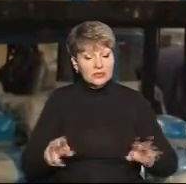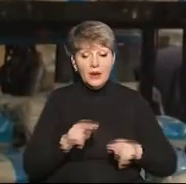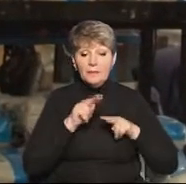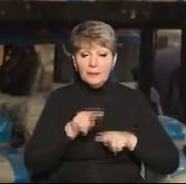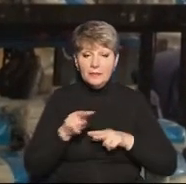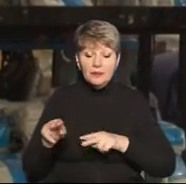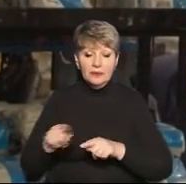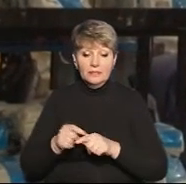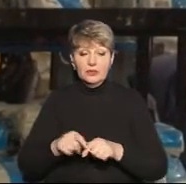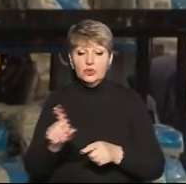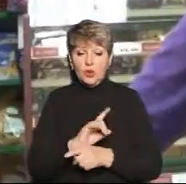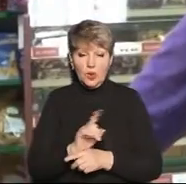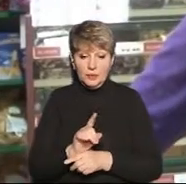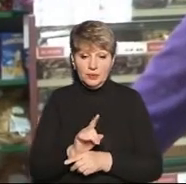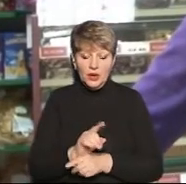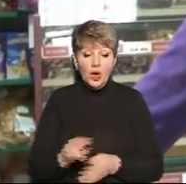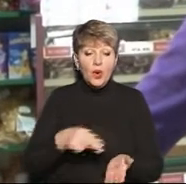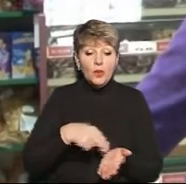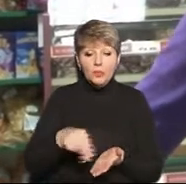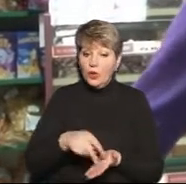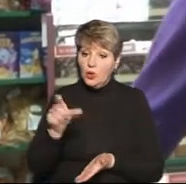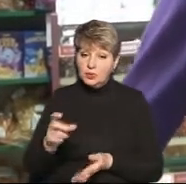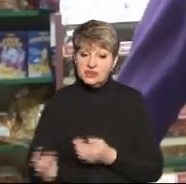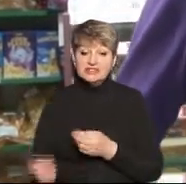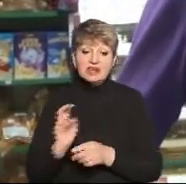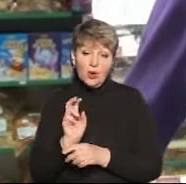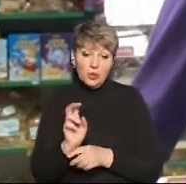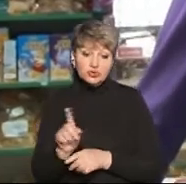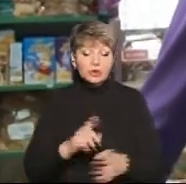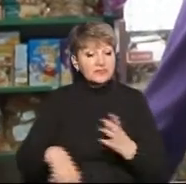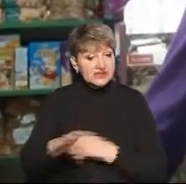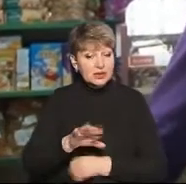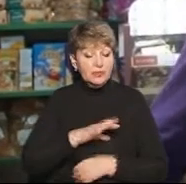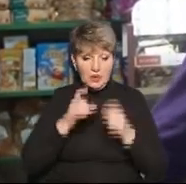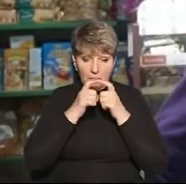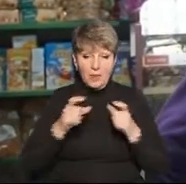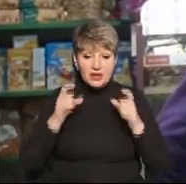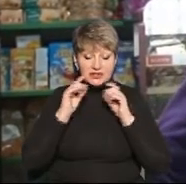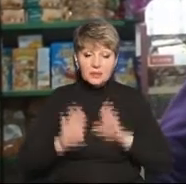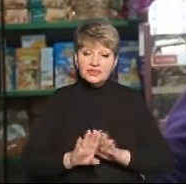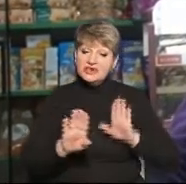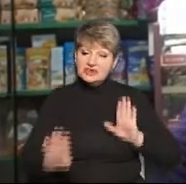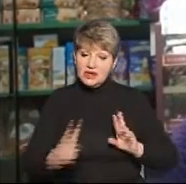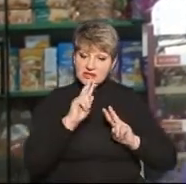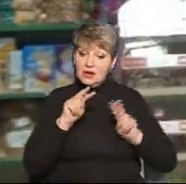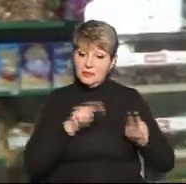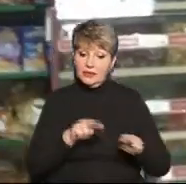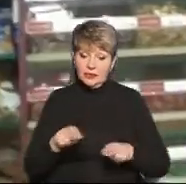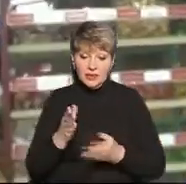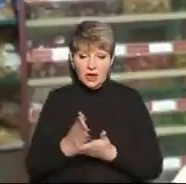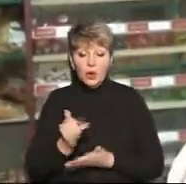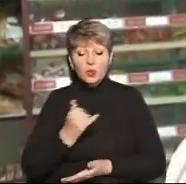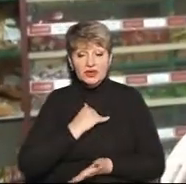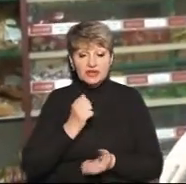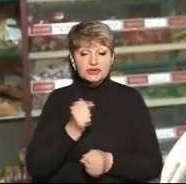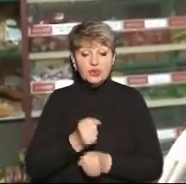дотриманням карантинних норм. Покупці заходять, щоб були всі в масках, дистанції притримувалися. Оце в нас тут ось так